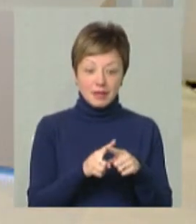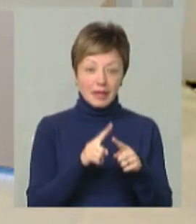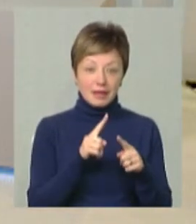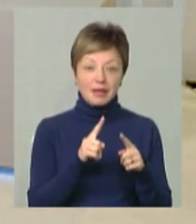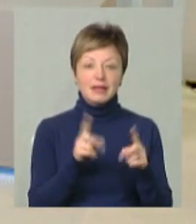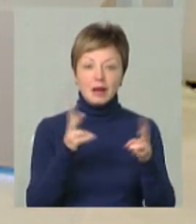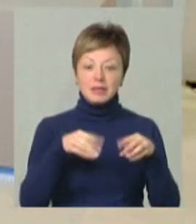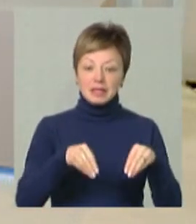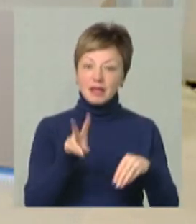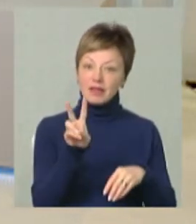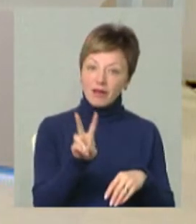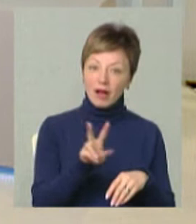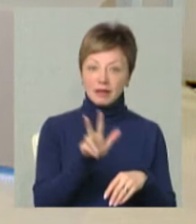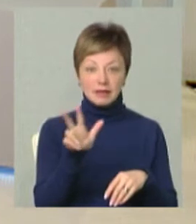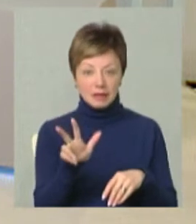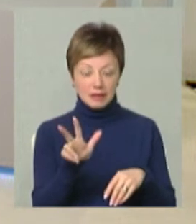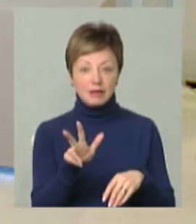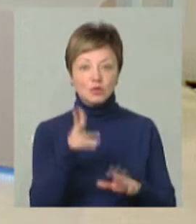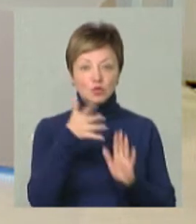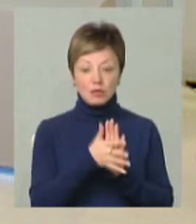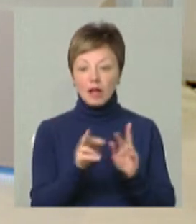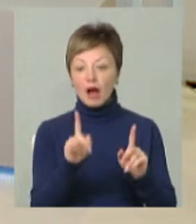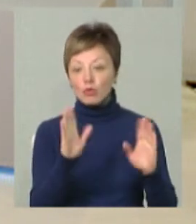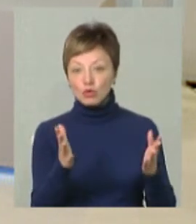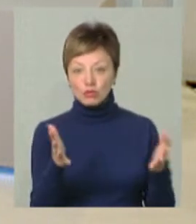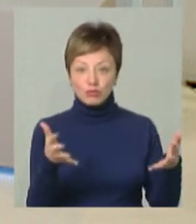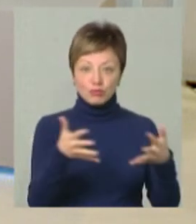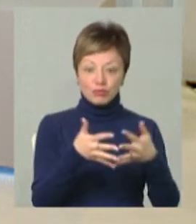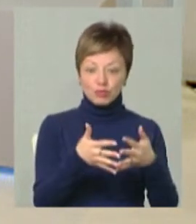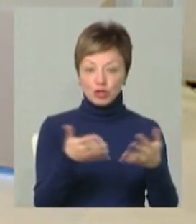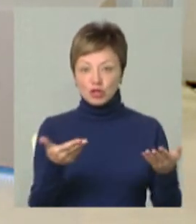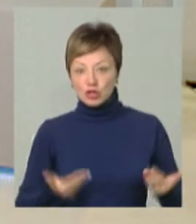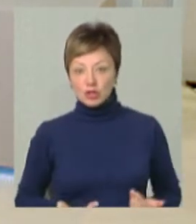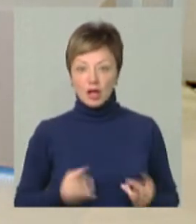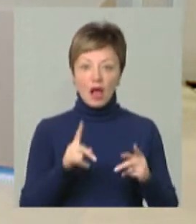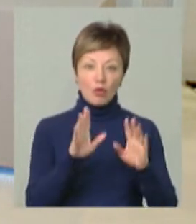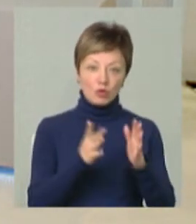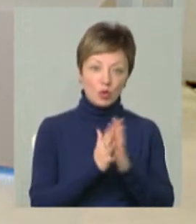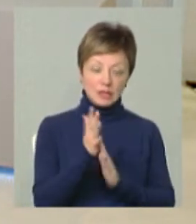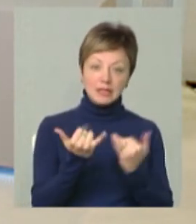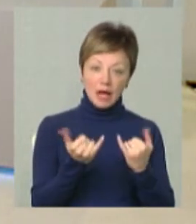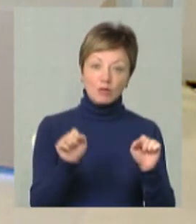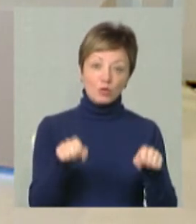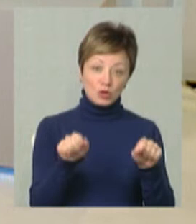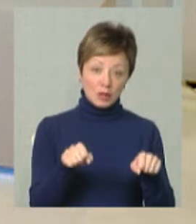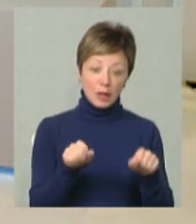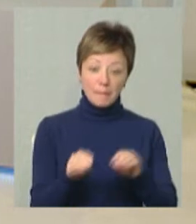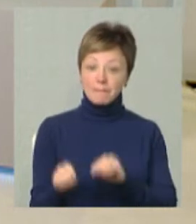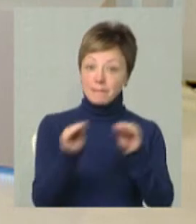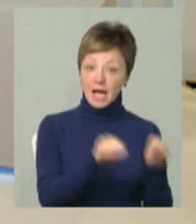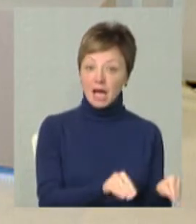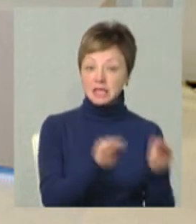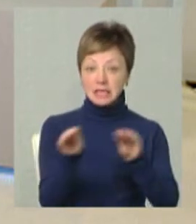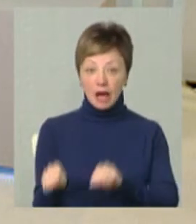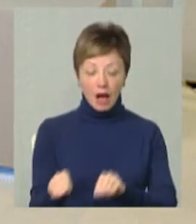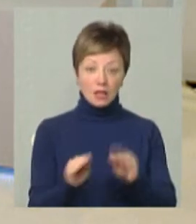Тому треба садити дві рослини чи три, зрозуміти, як вони будуть жити, як вони будуть проживати. Зараз є можливості пересадки рослин,